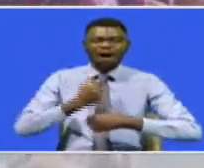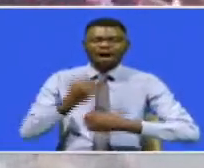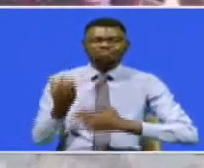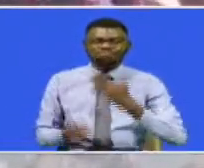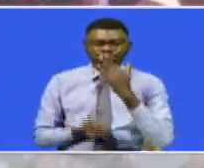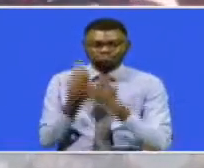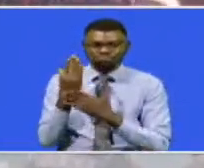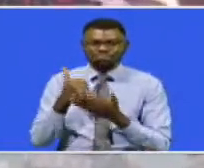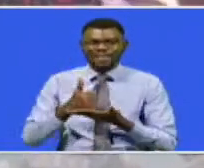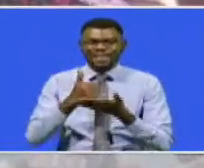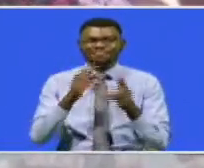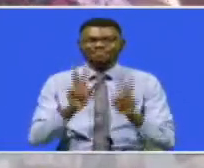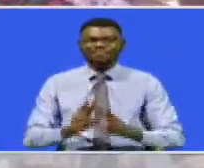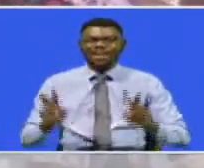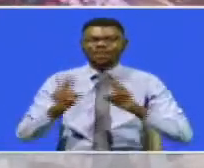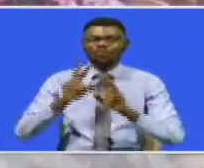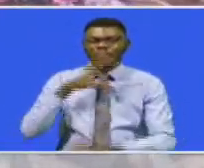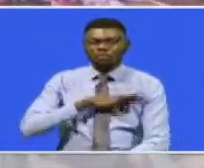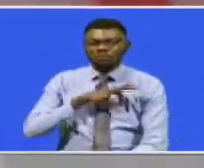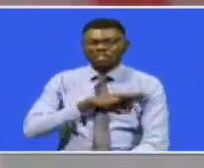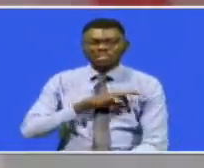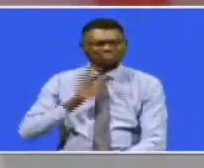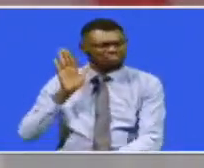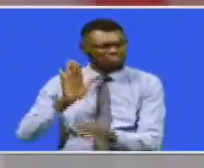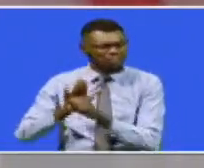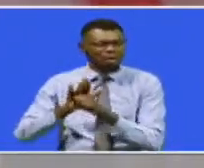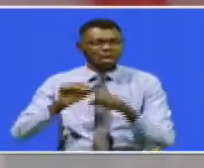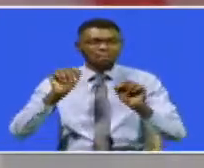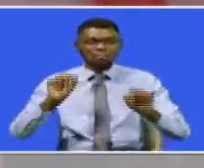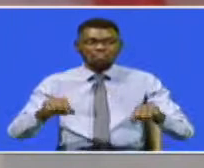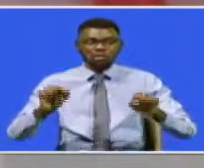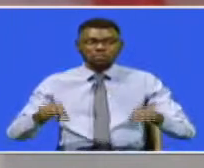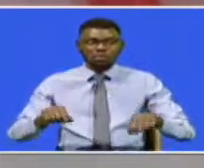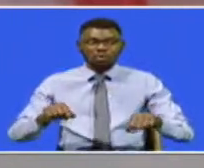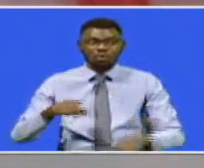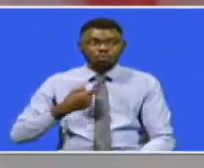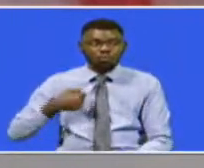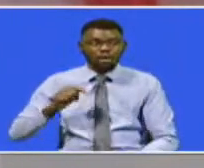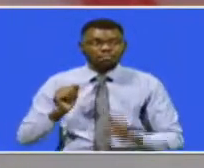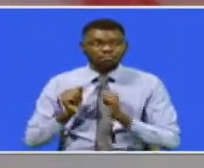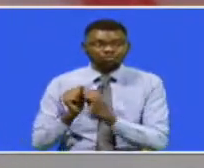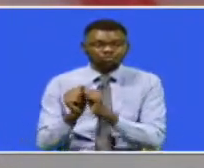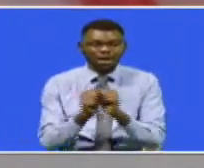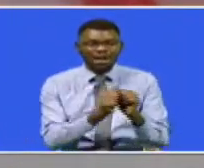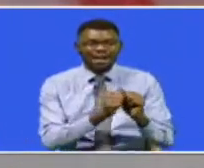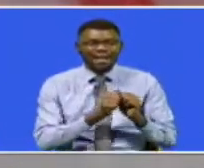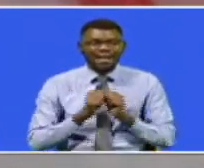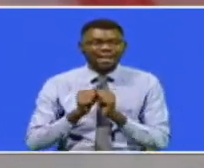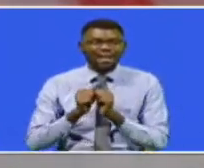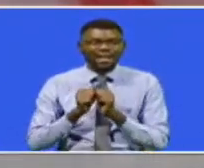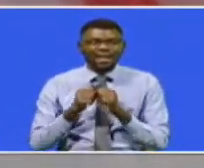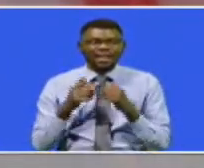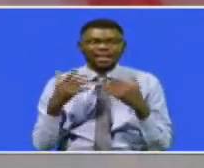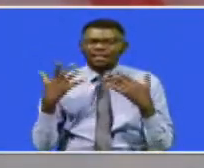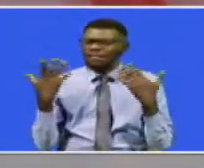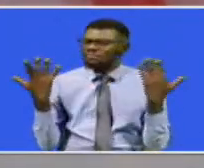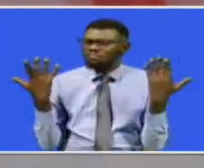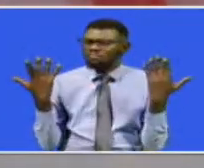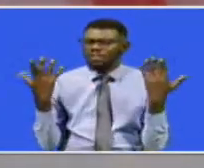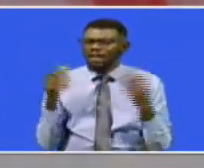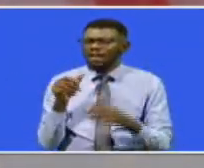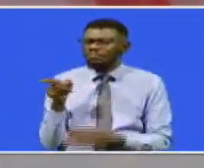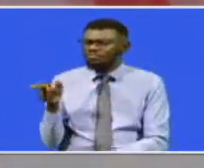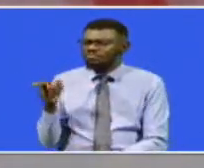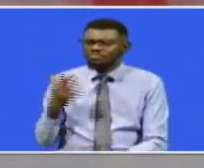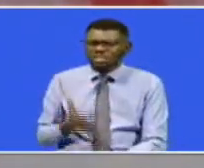addition. Na hiyo watu wetu watapata pesa mingi zaidi. Tunasema kwa pamoja, tupeane mtu mwenye hana ulimi chafu,